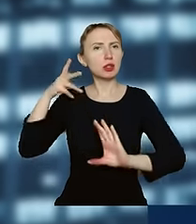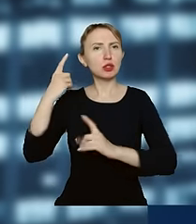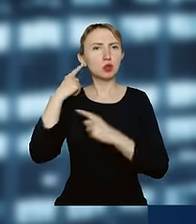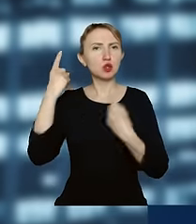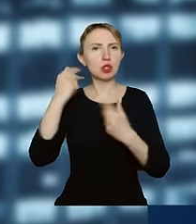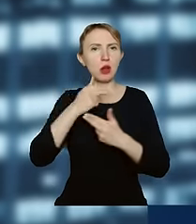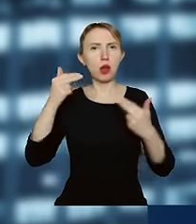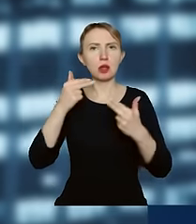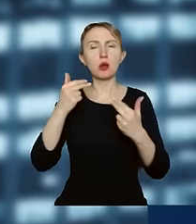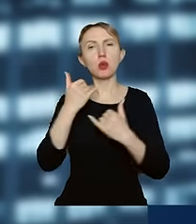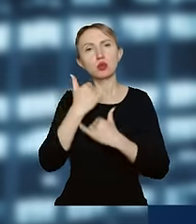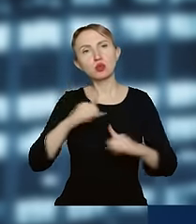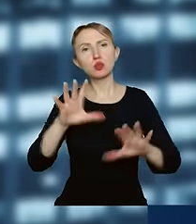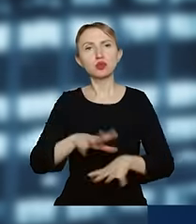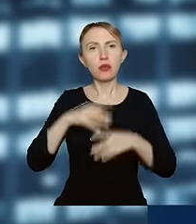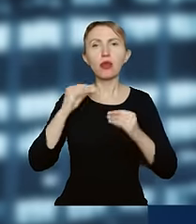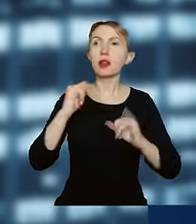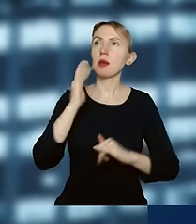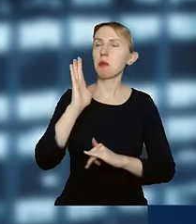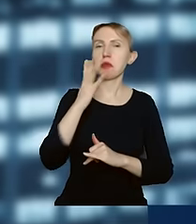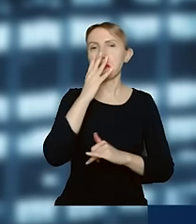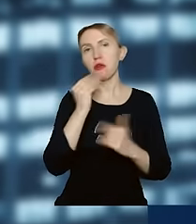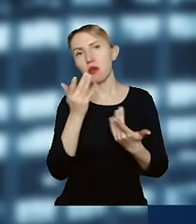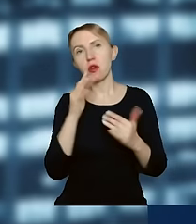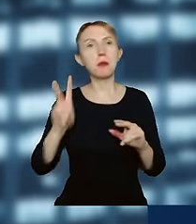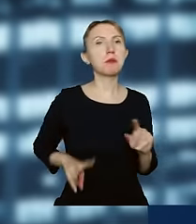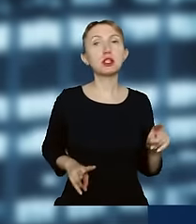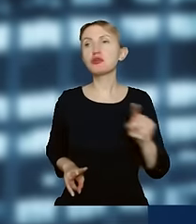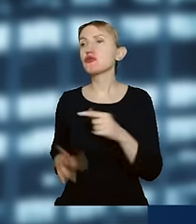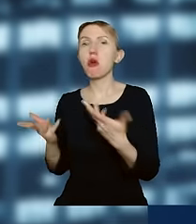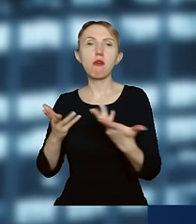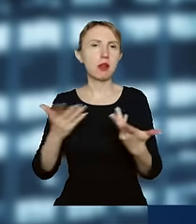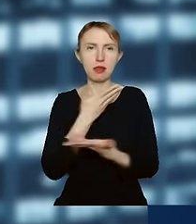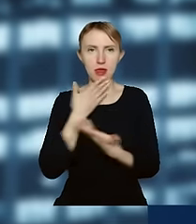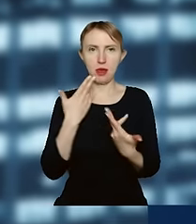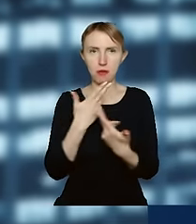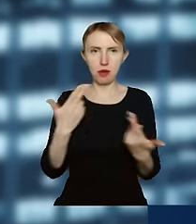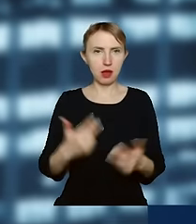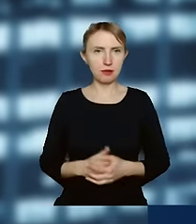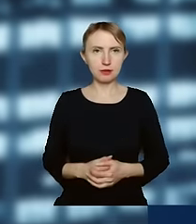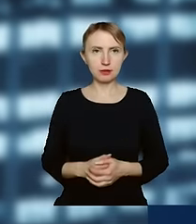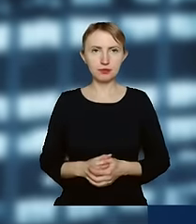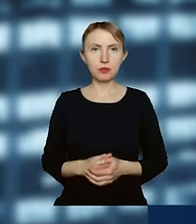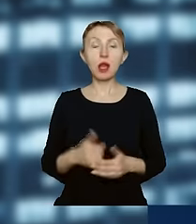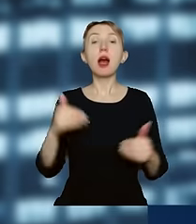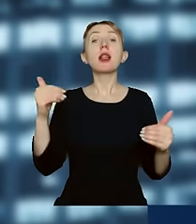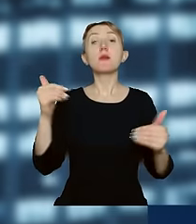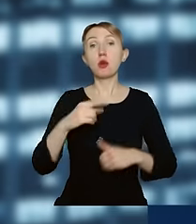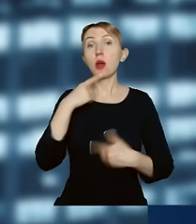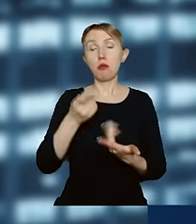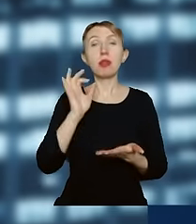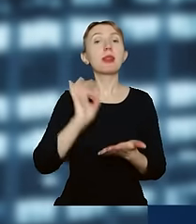o obchodach, o tym, jak będą wyglądać, gdzie będą ministrowie. Tego nie ma. Natomiast mogę zapewnić, że prezydent